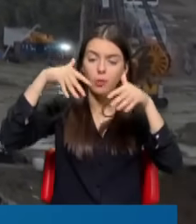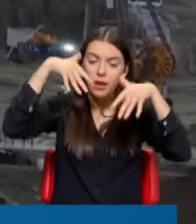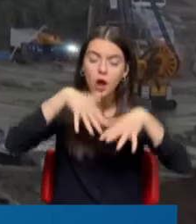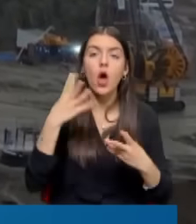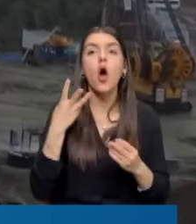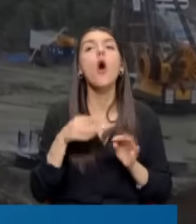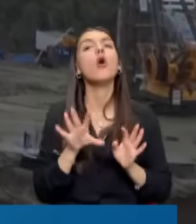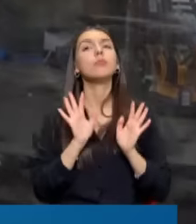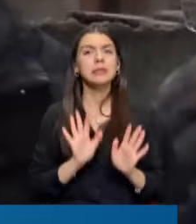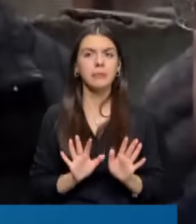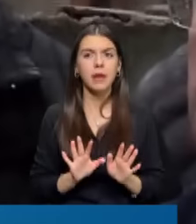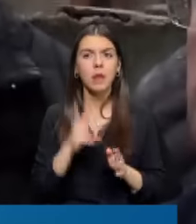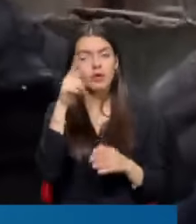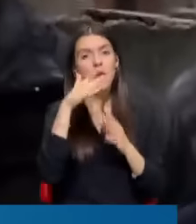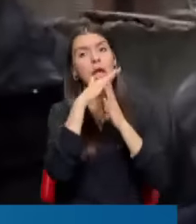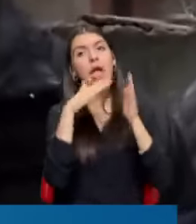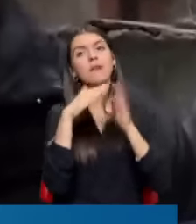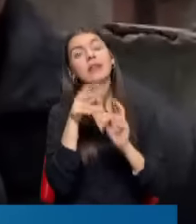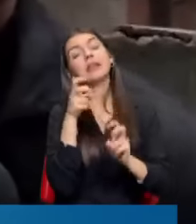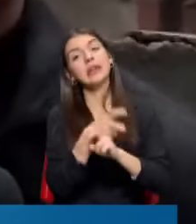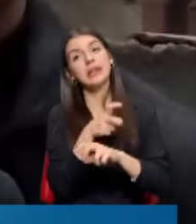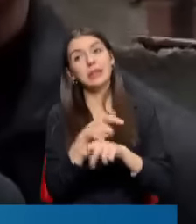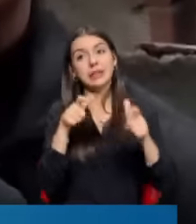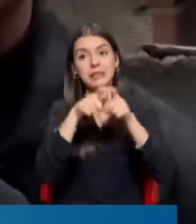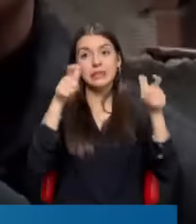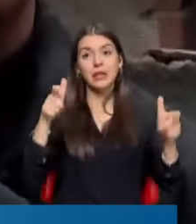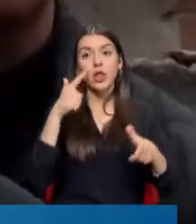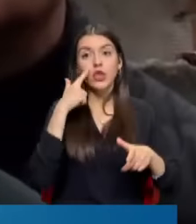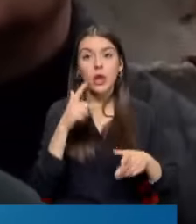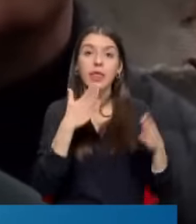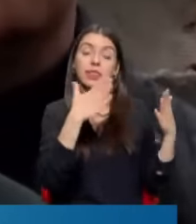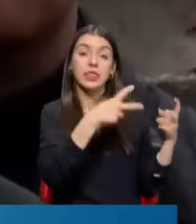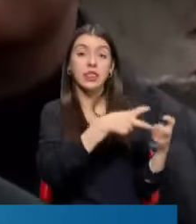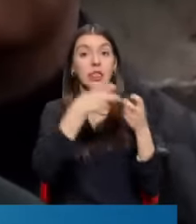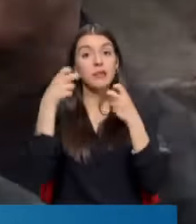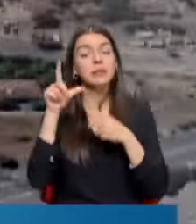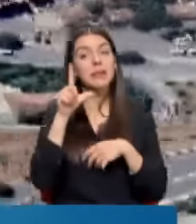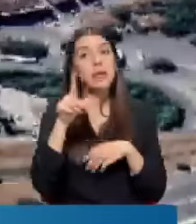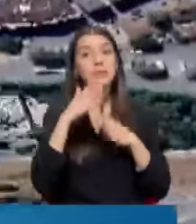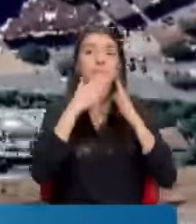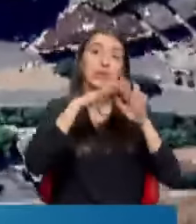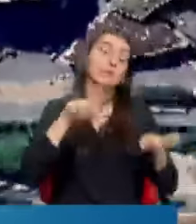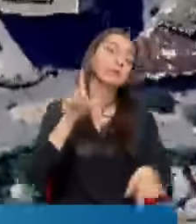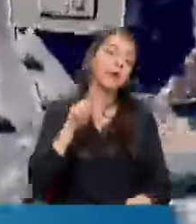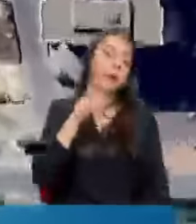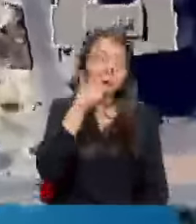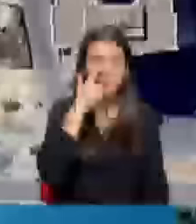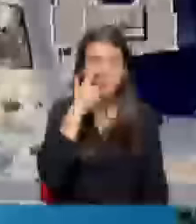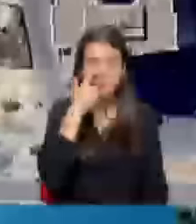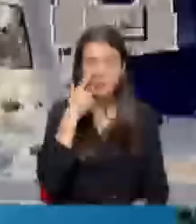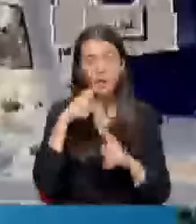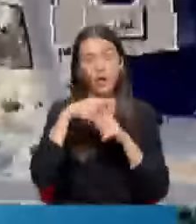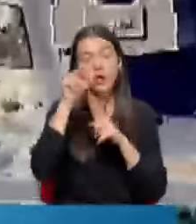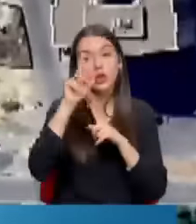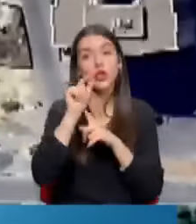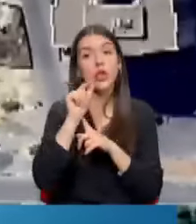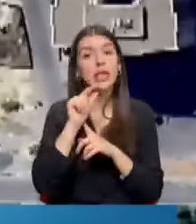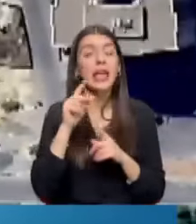buradaki yapıların bu riskli alan itibariyle taşınması lazım, yıkılması lazım. TOKİ'nin ihmal iddialarına yanıt